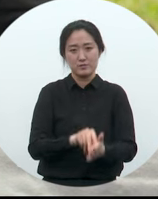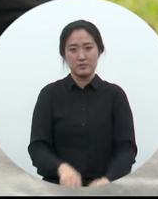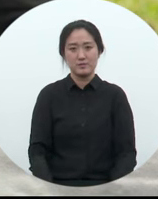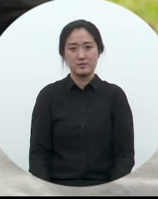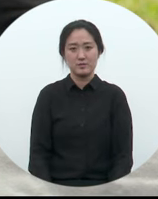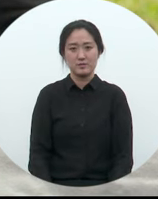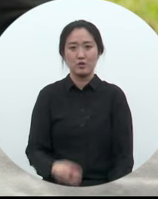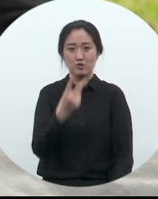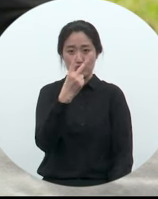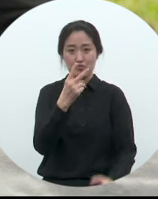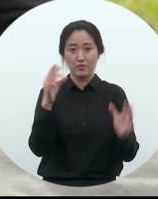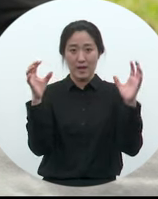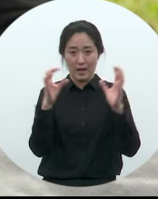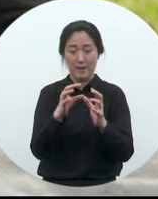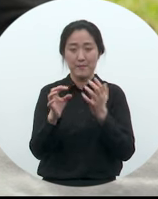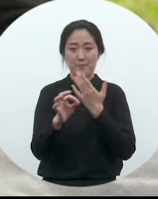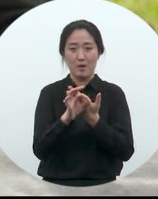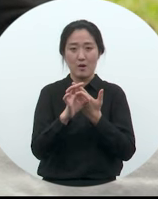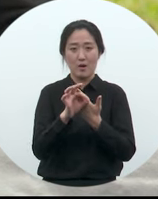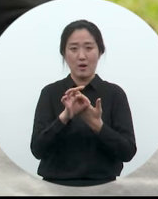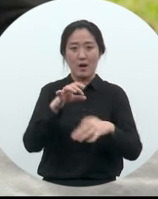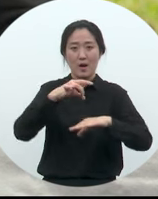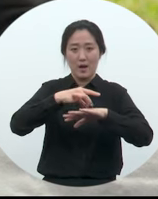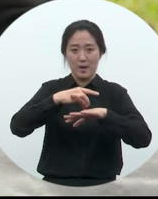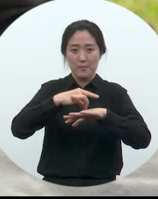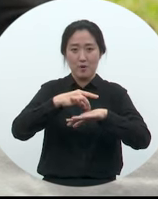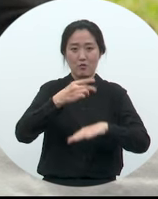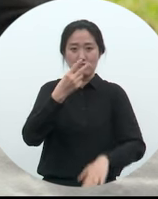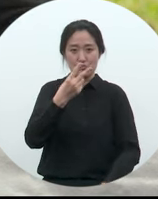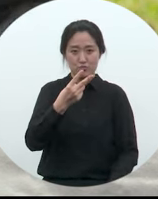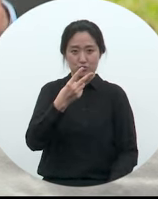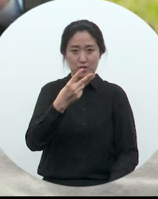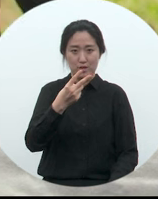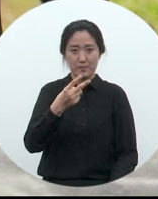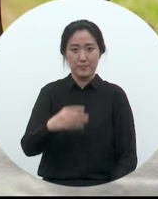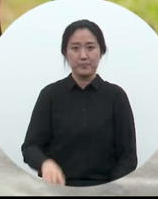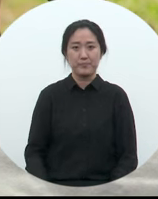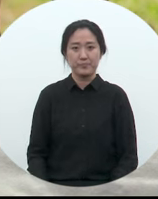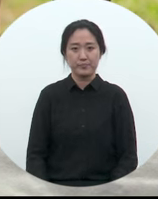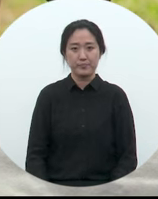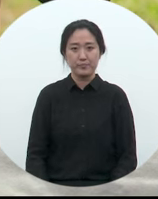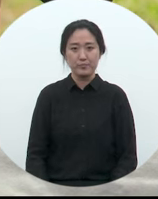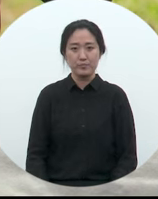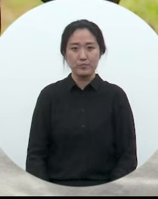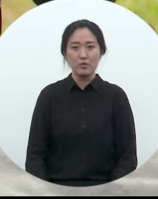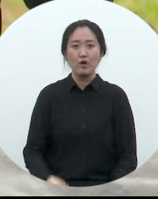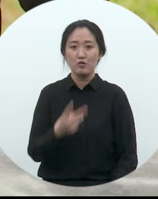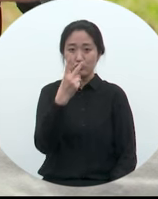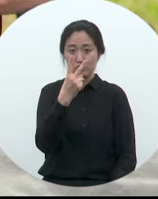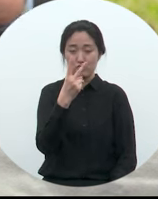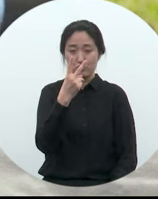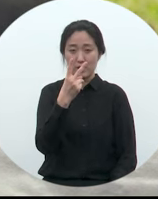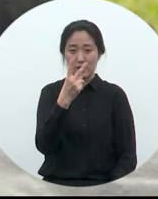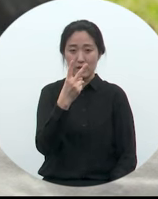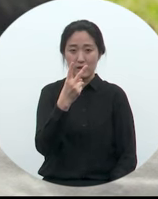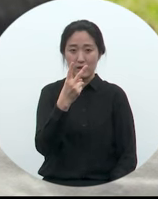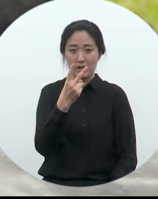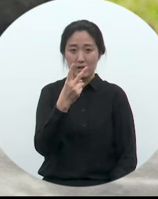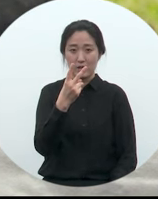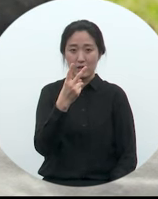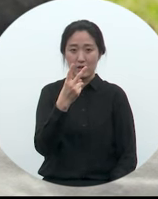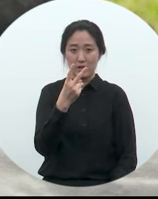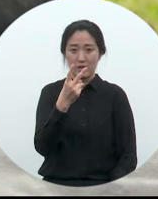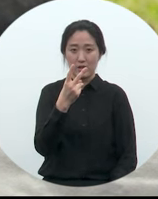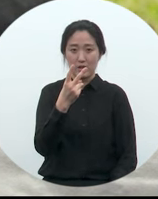이렇게 S자 두개 합쳐 놓은 것처럼 척추가 된 것은 상체 무게를 스스로 줄이기 위해 가지고